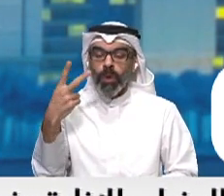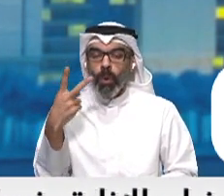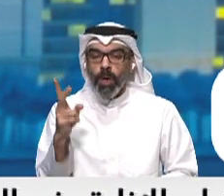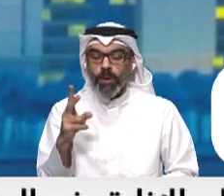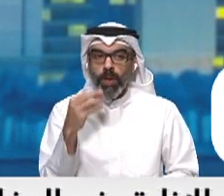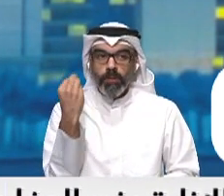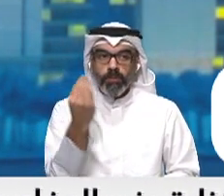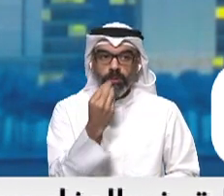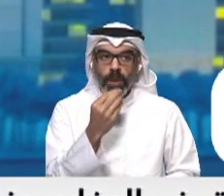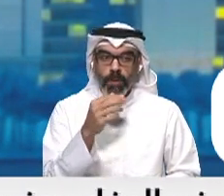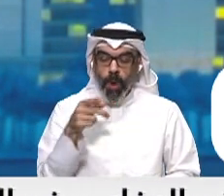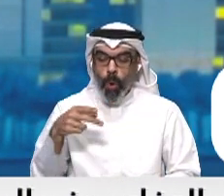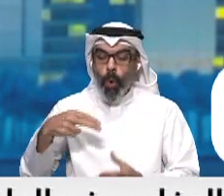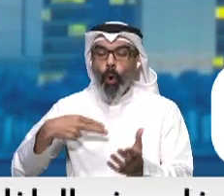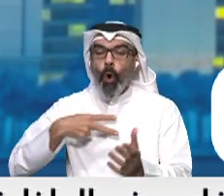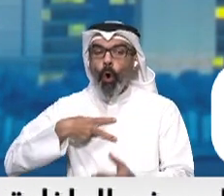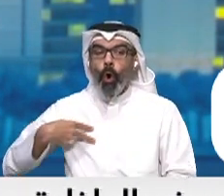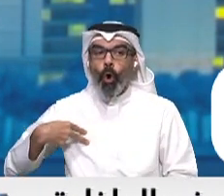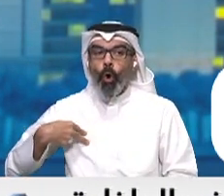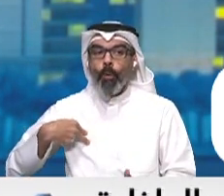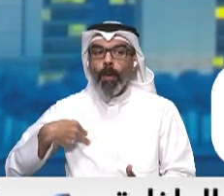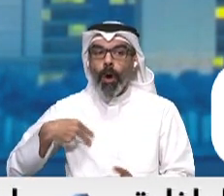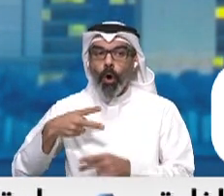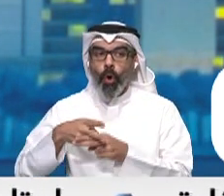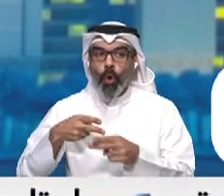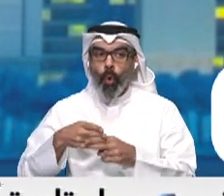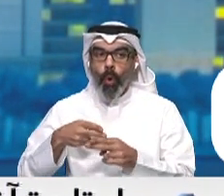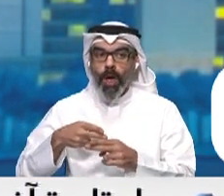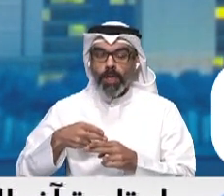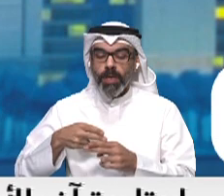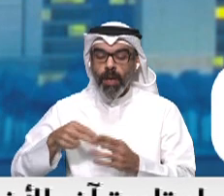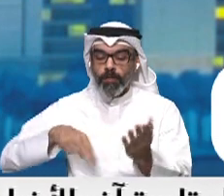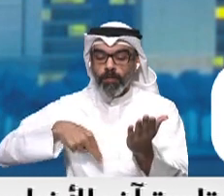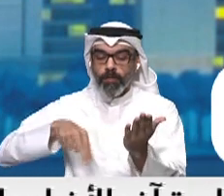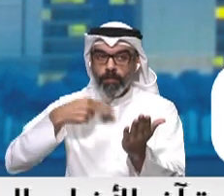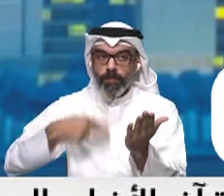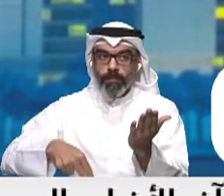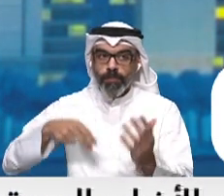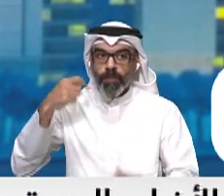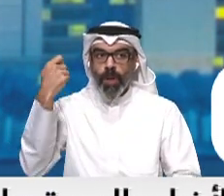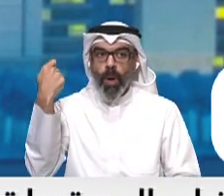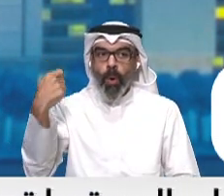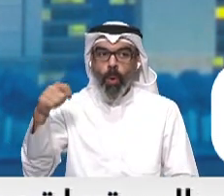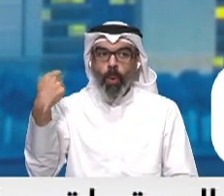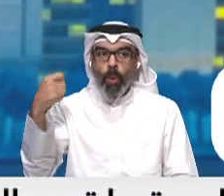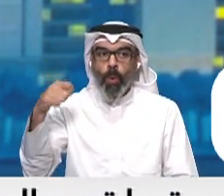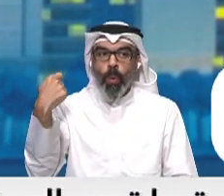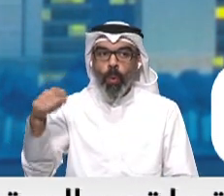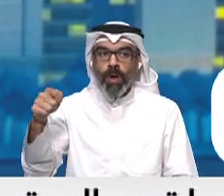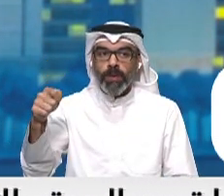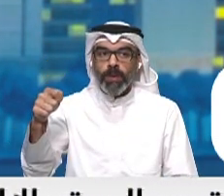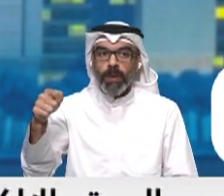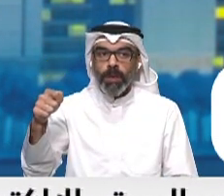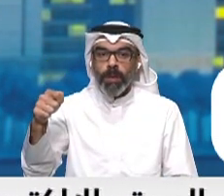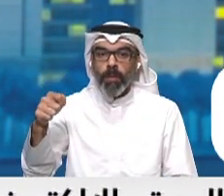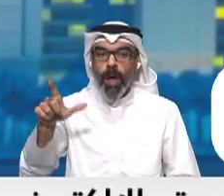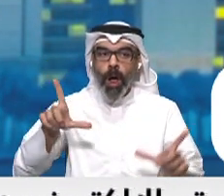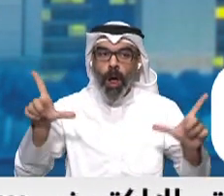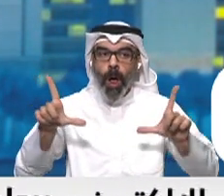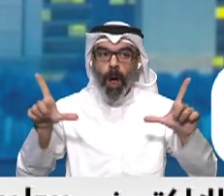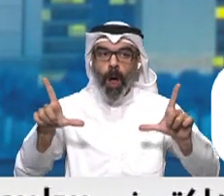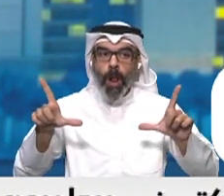ووقعها عن حكومه دوله الكويت معالي السيد عبد الرحمن بداح عبد الرحمن المطيري وزير الاعلام